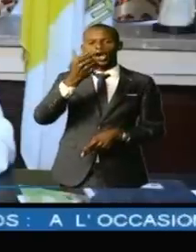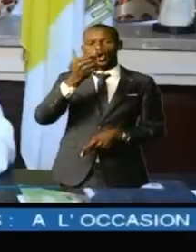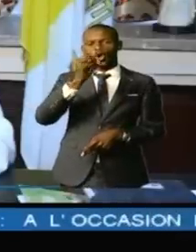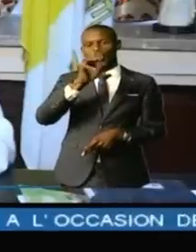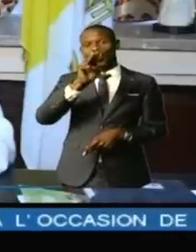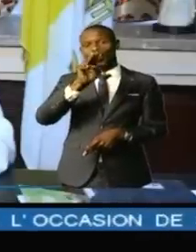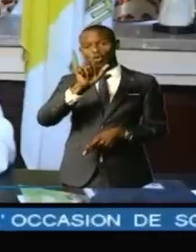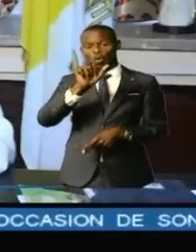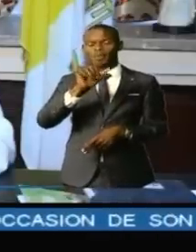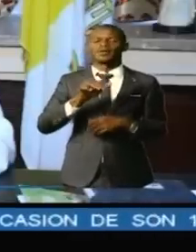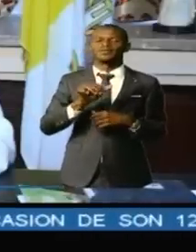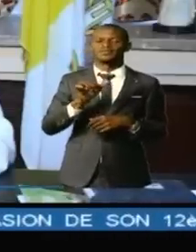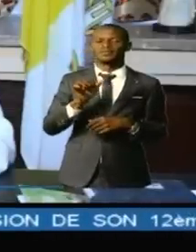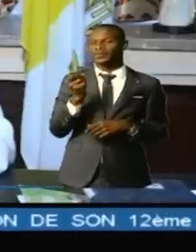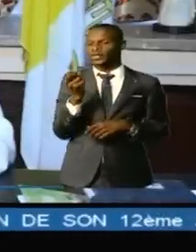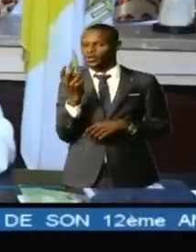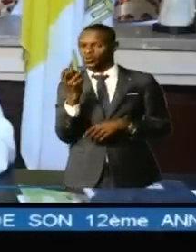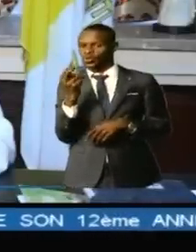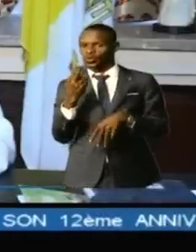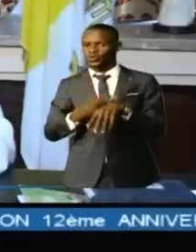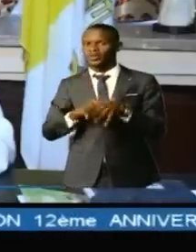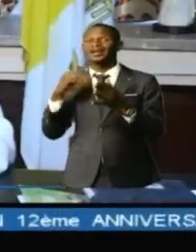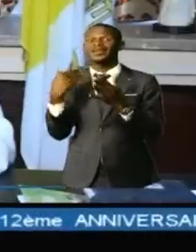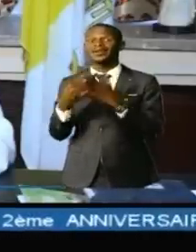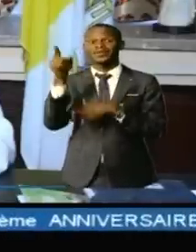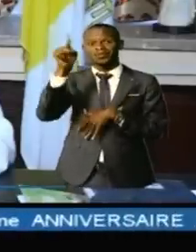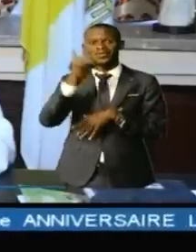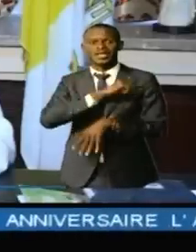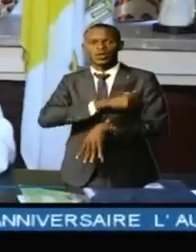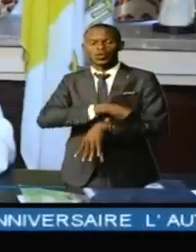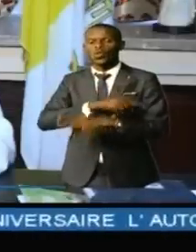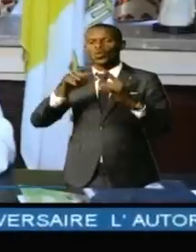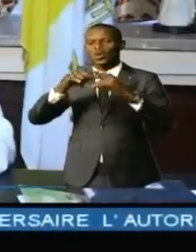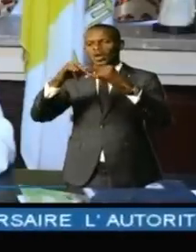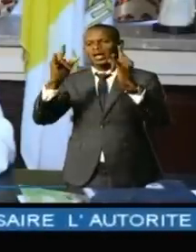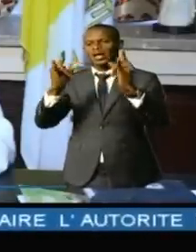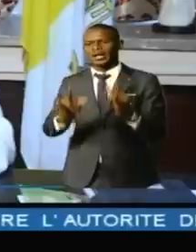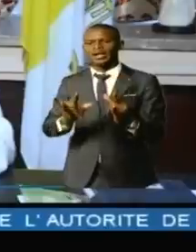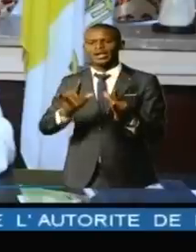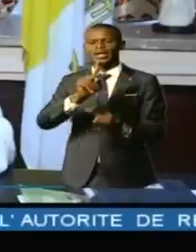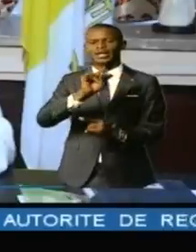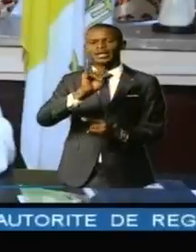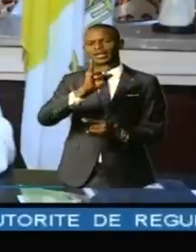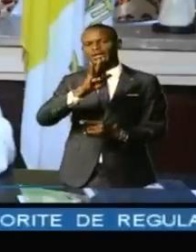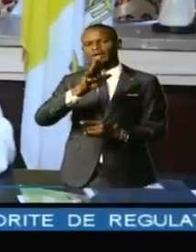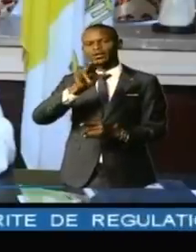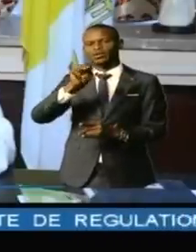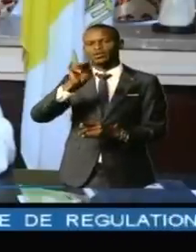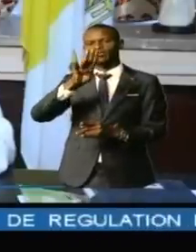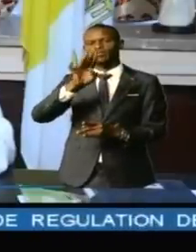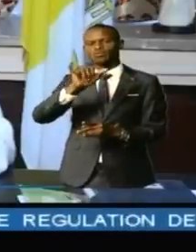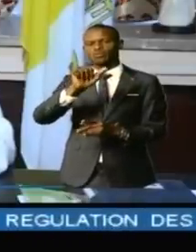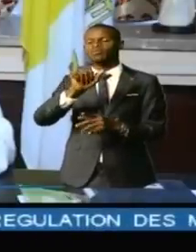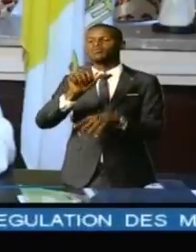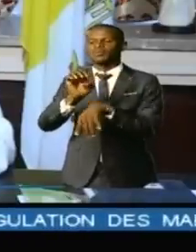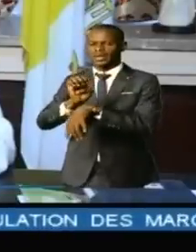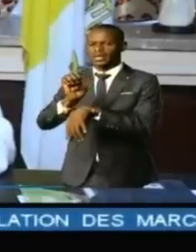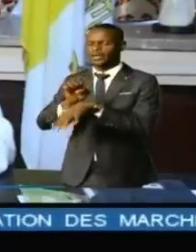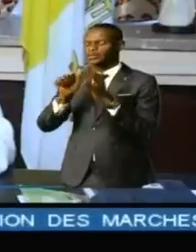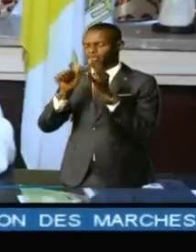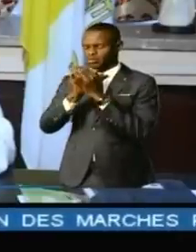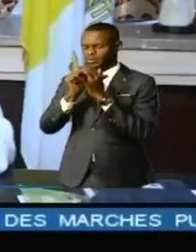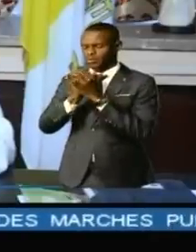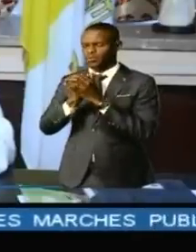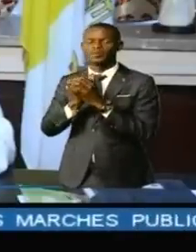12h, Sainte-Messe au camp de Kibumba. 17h, rencontre avec